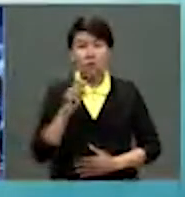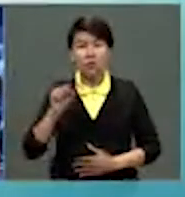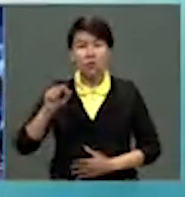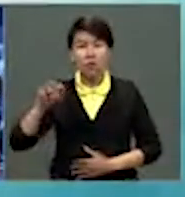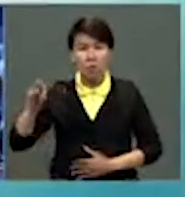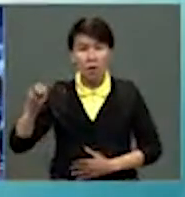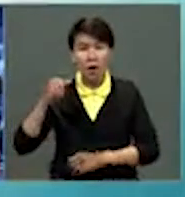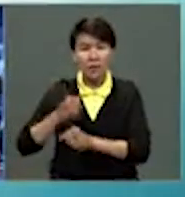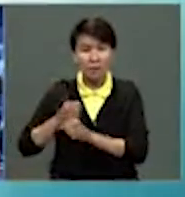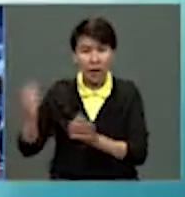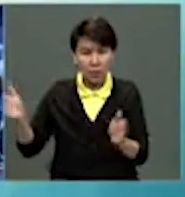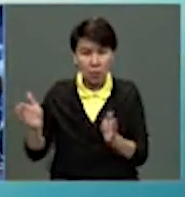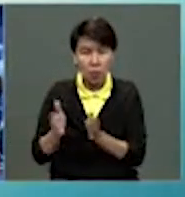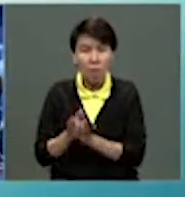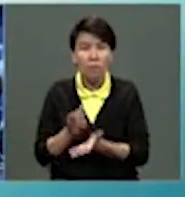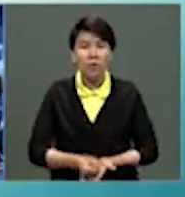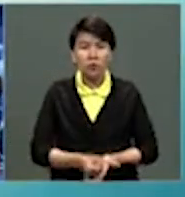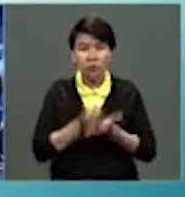ระหว่างมาตรการผ่อนปรนนะครับซึ่งตรงนี้เขาเชิญชวนผสมอนะครับมาร่วมในการดำเนินงานด้านนี้77